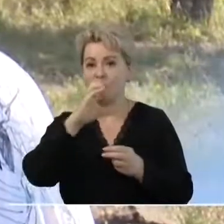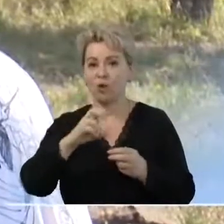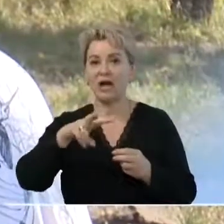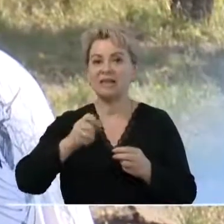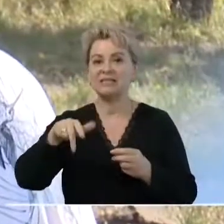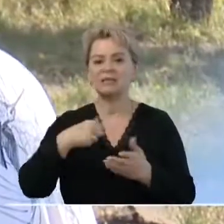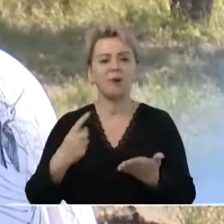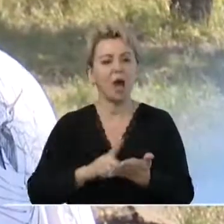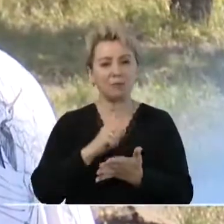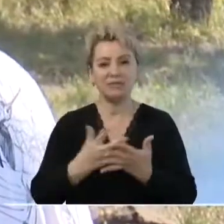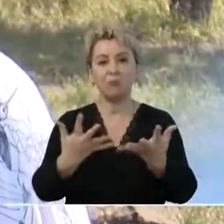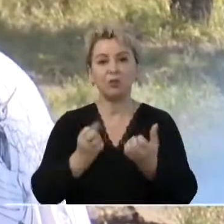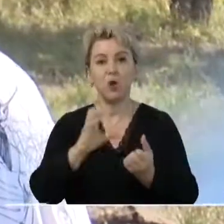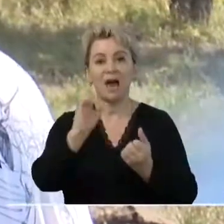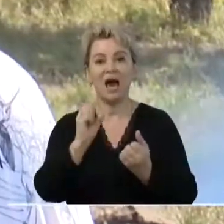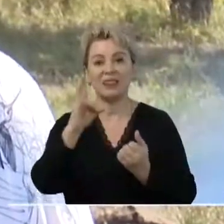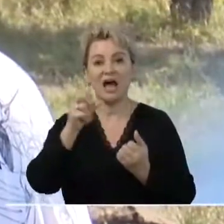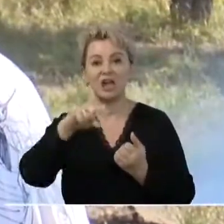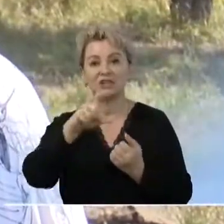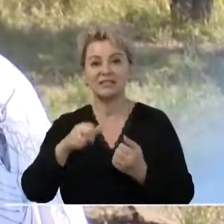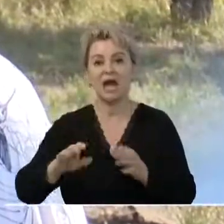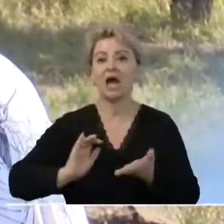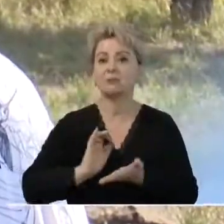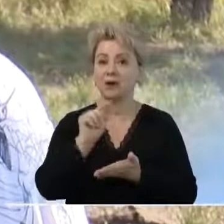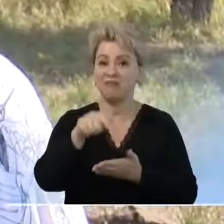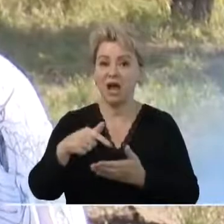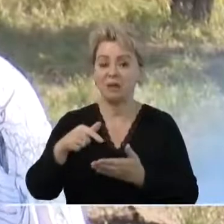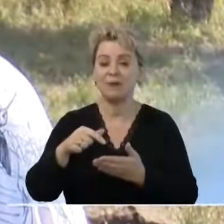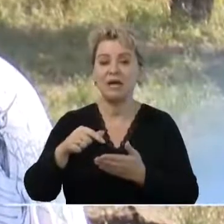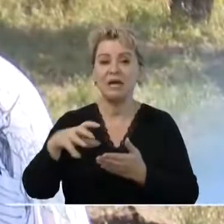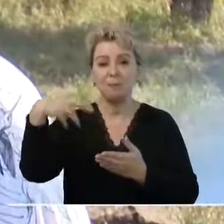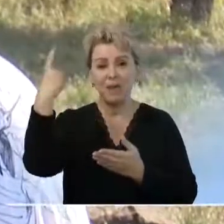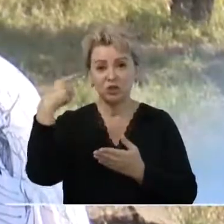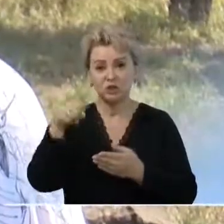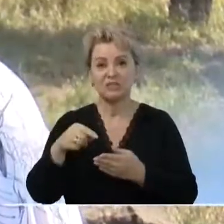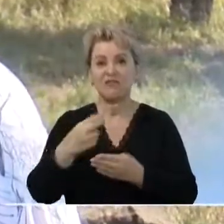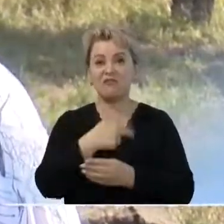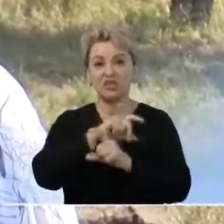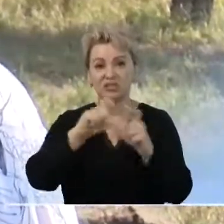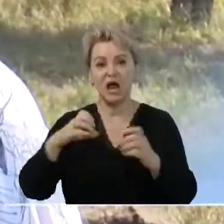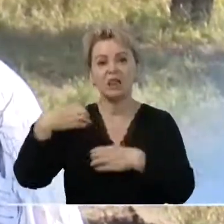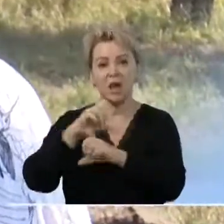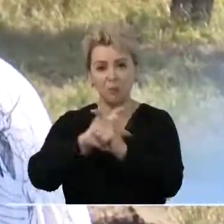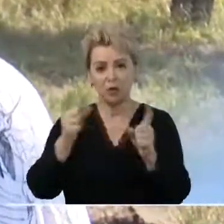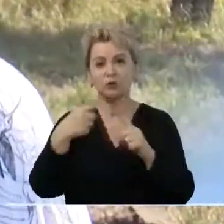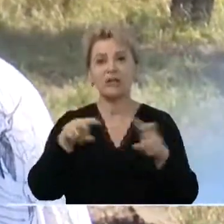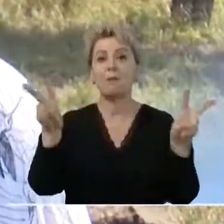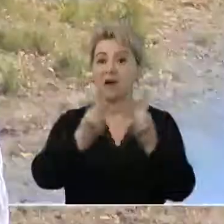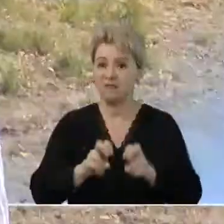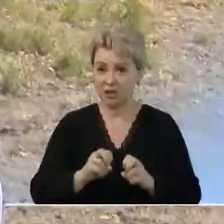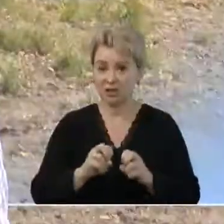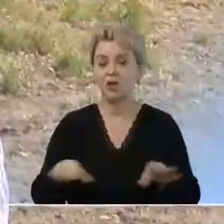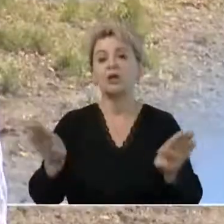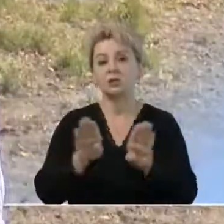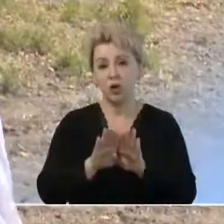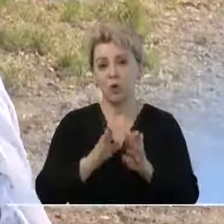обязательно берем анализы, отправляем на бешенство в ветстанцию, в лабораторию для исследования.